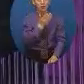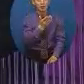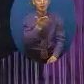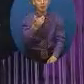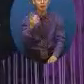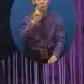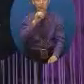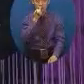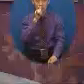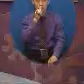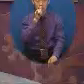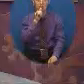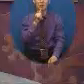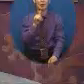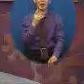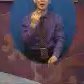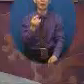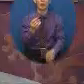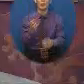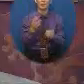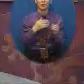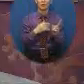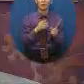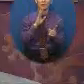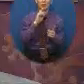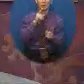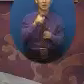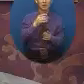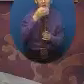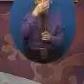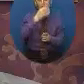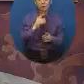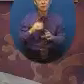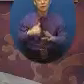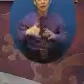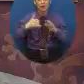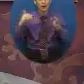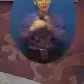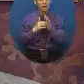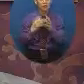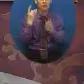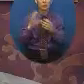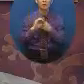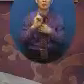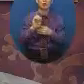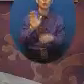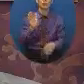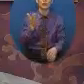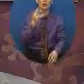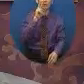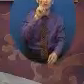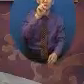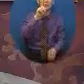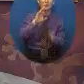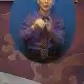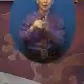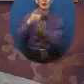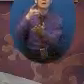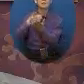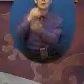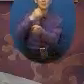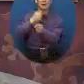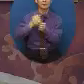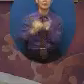무엇이냐. 이런 노래 들어보셨을 거예요. 예. 그게 이제 이풍진 세월이라고 해가지고요. 1921년경에 이미